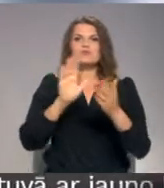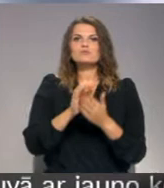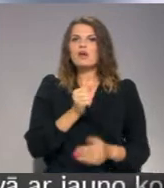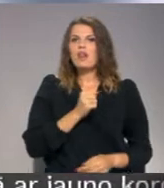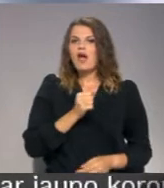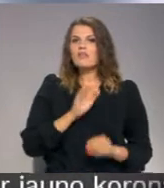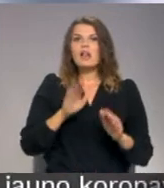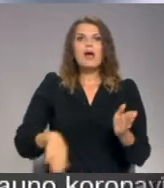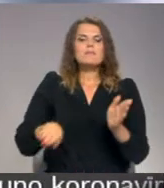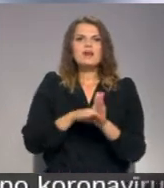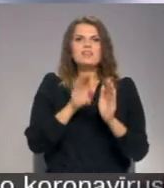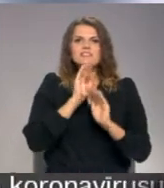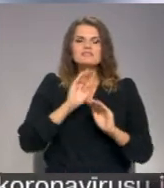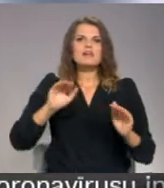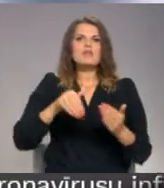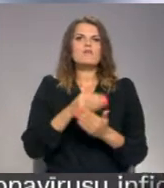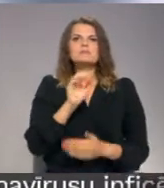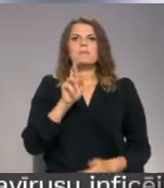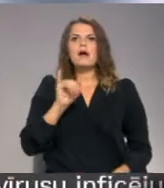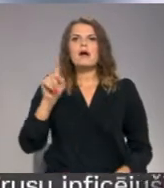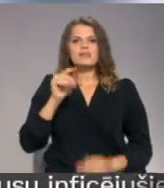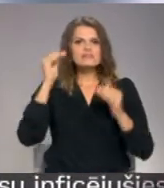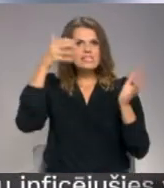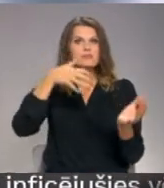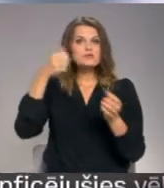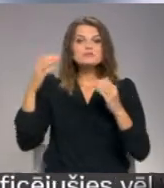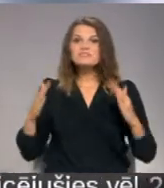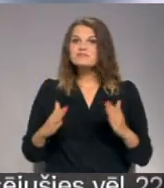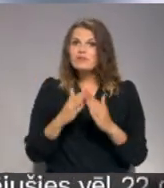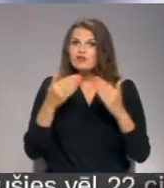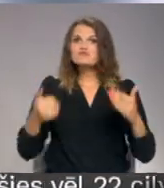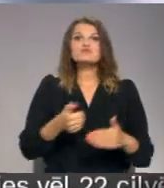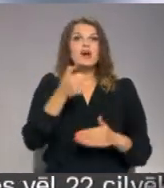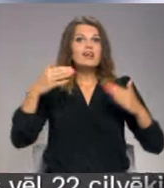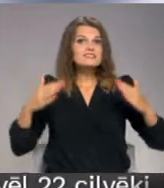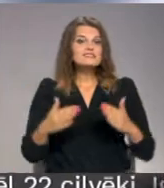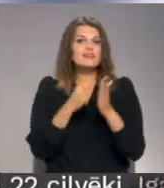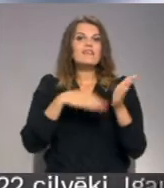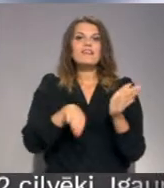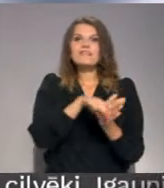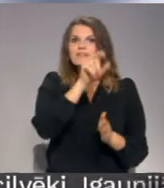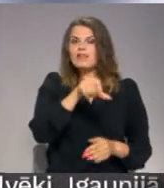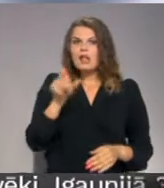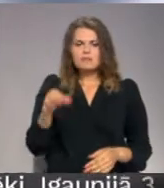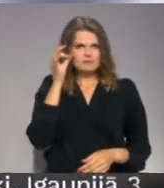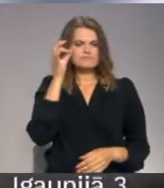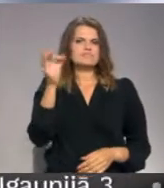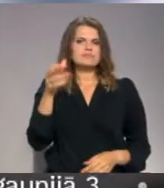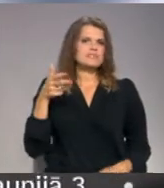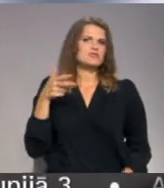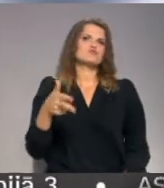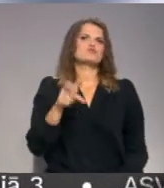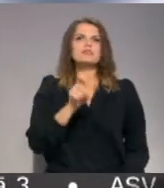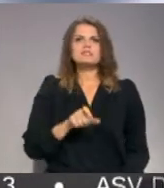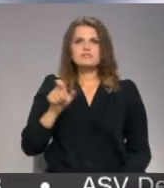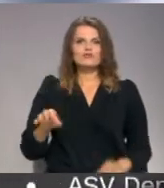lai piedalītos vissvētākās Jaunavas Marijas debesīs uzņemšanas svētkos. Šogad svētku dalībnieku skaits ir precīzi zināms –